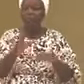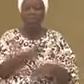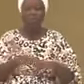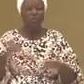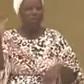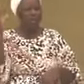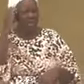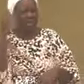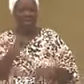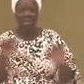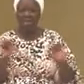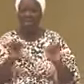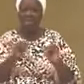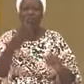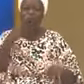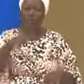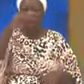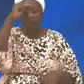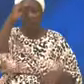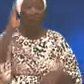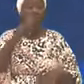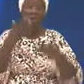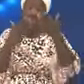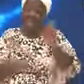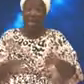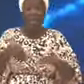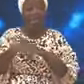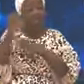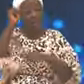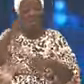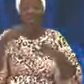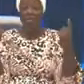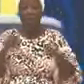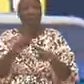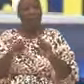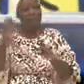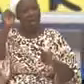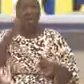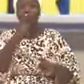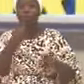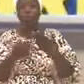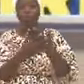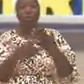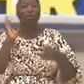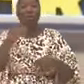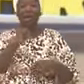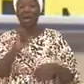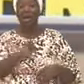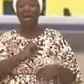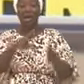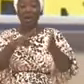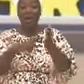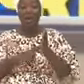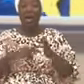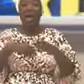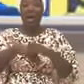sur méchant mourra dans son lit quitté et je te redemander son sang